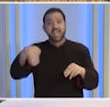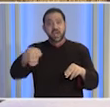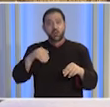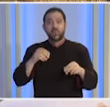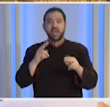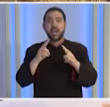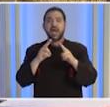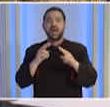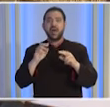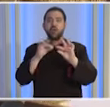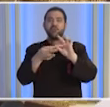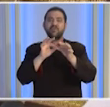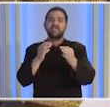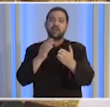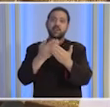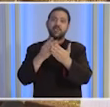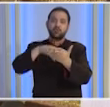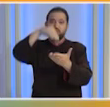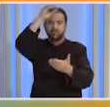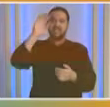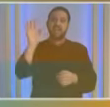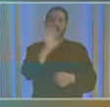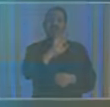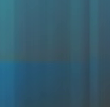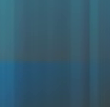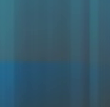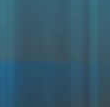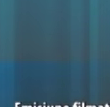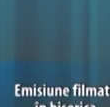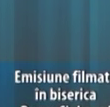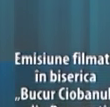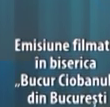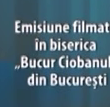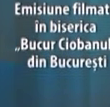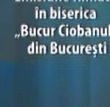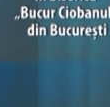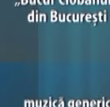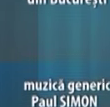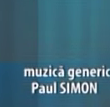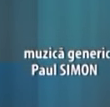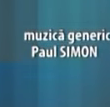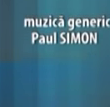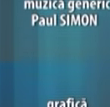a emisiunii Cuvânt pentru Suflet. Pe curând!